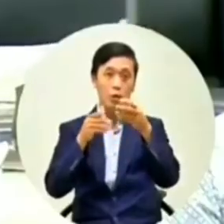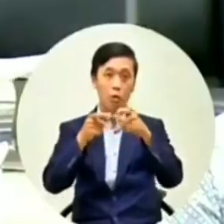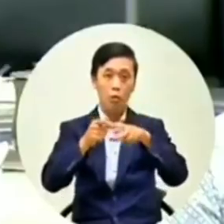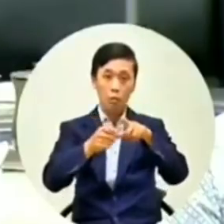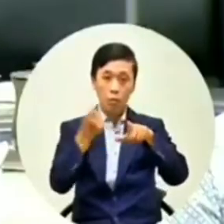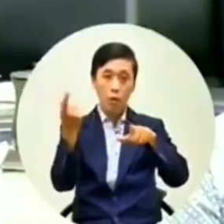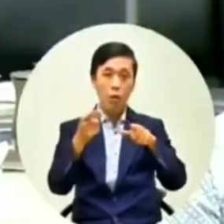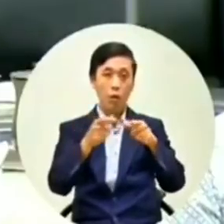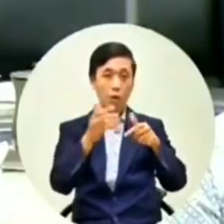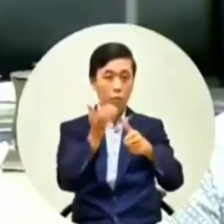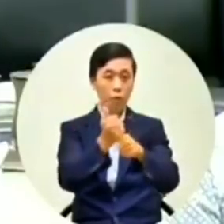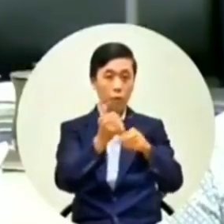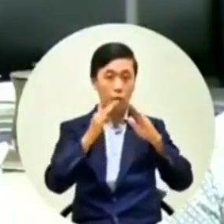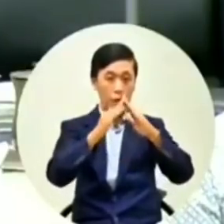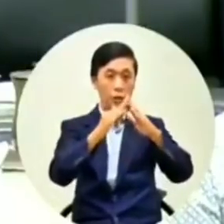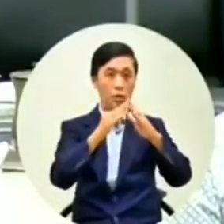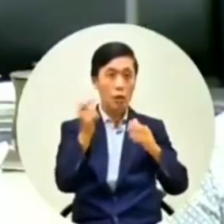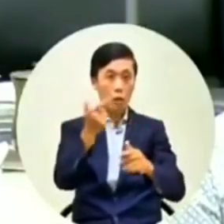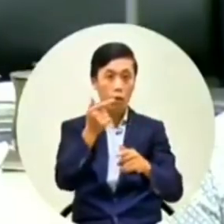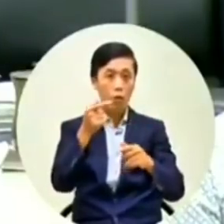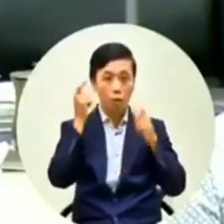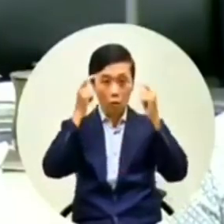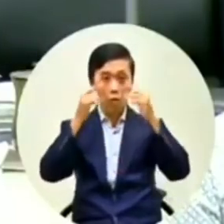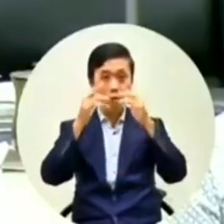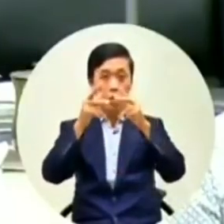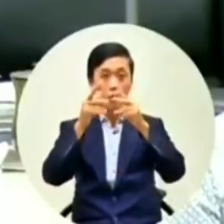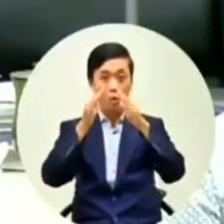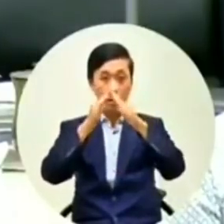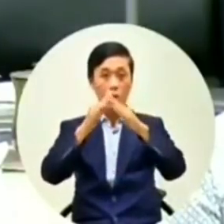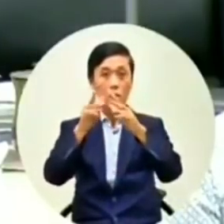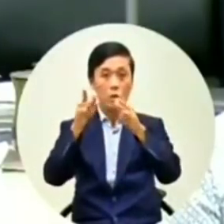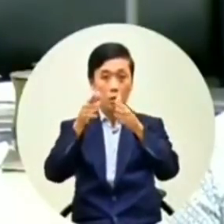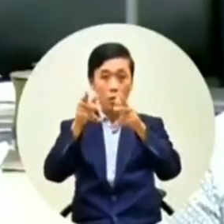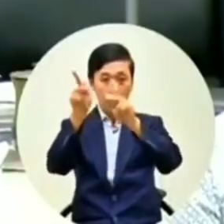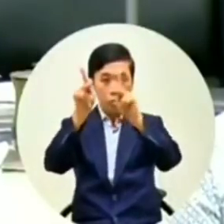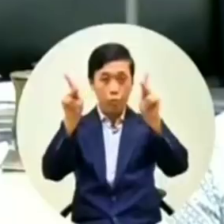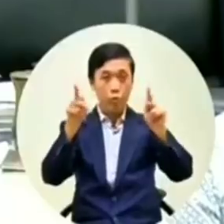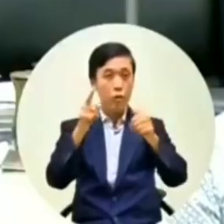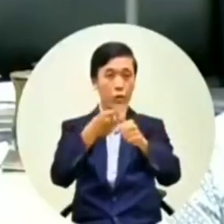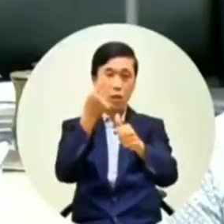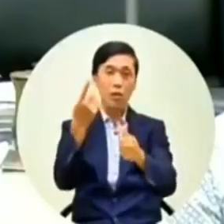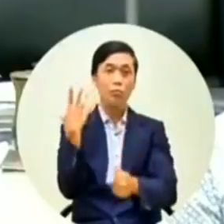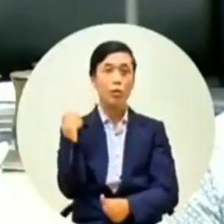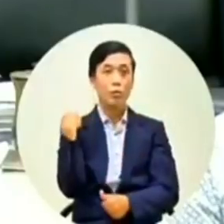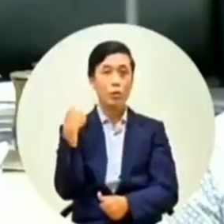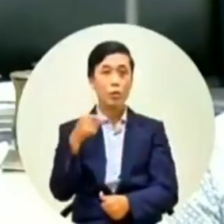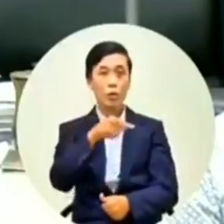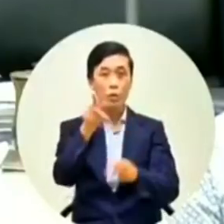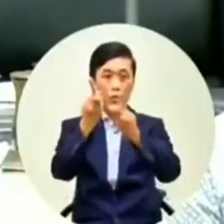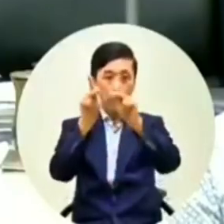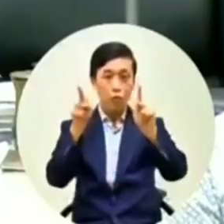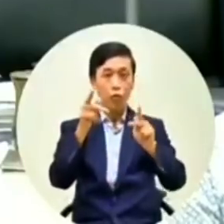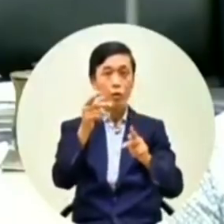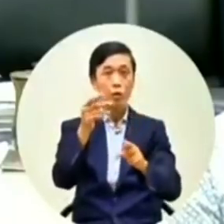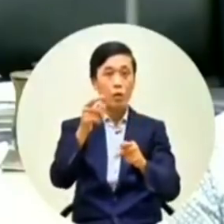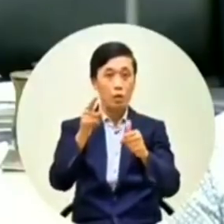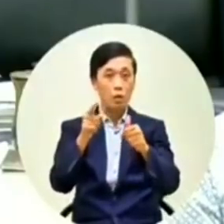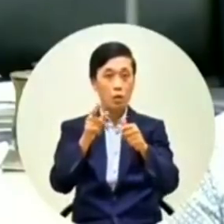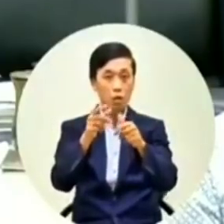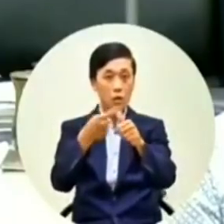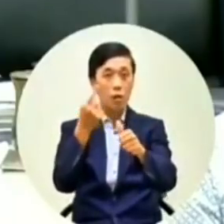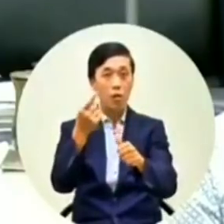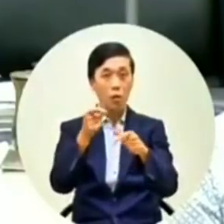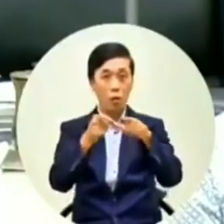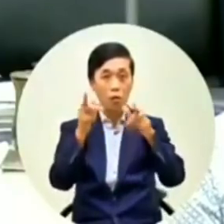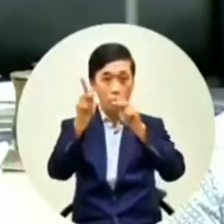表，我们高雄又名列第一啊，什么第一？举债第一啊，我们举债第一多少？公债我查起来是高